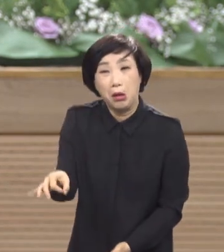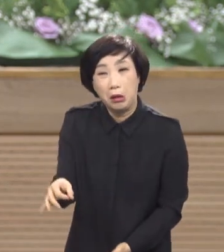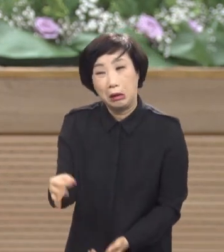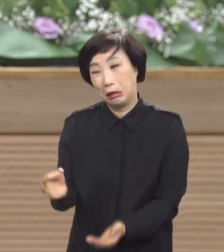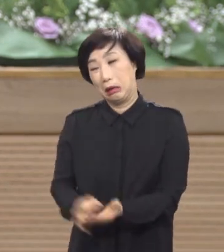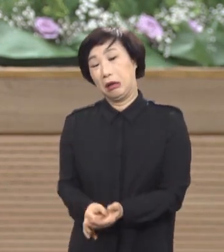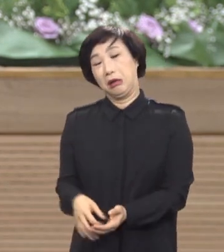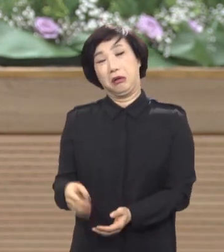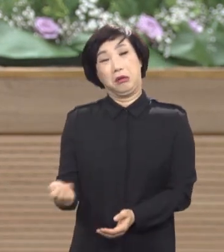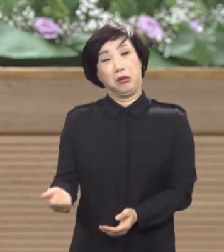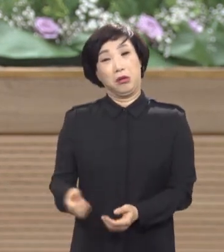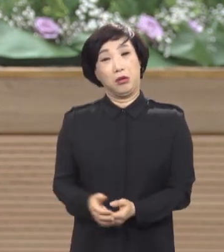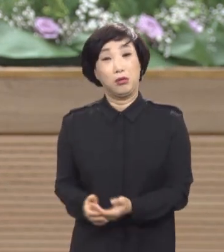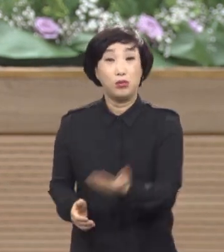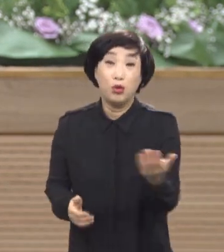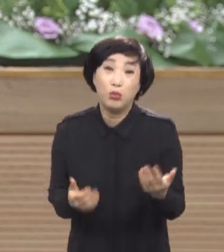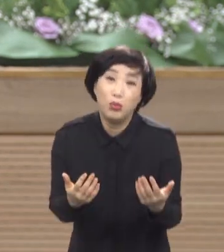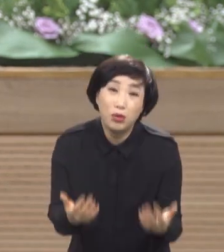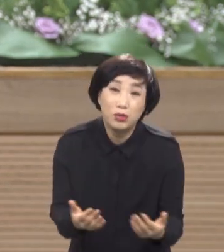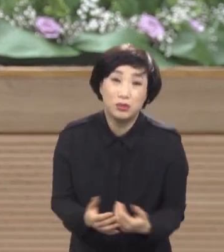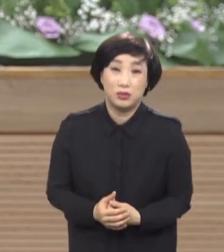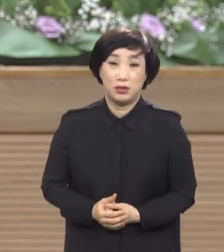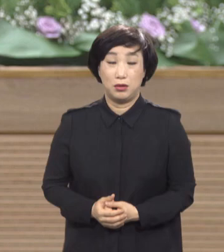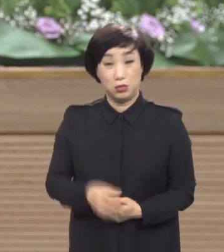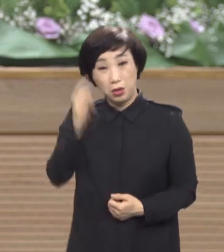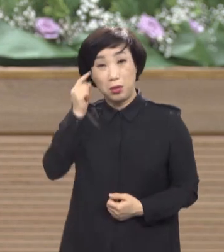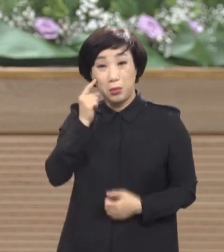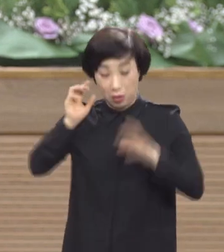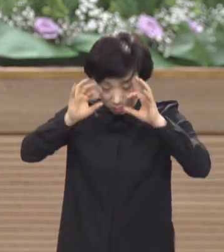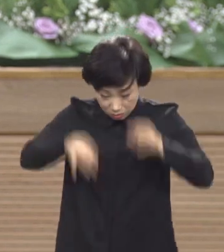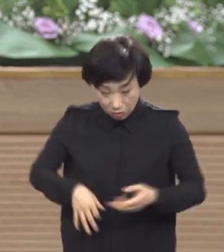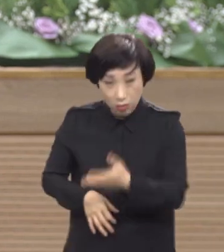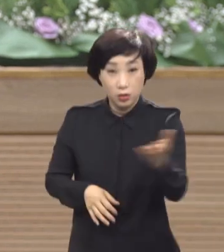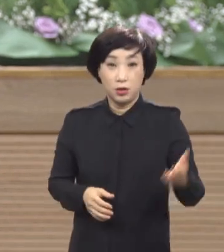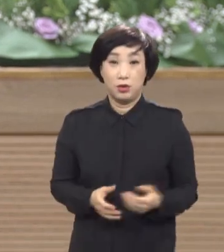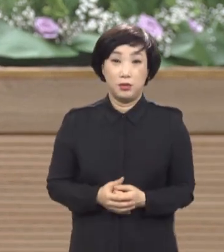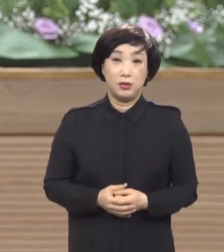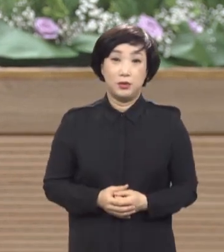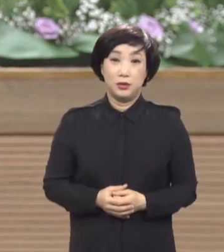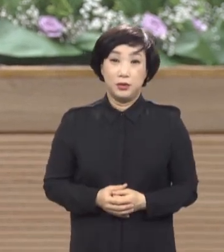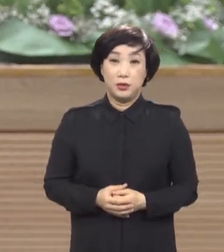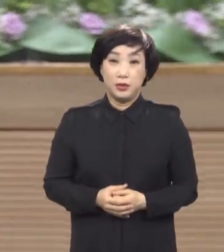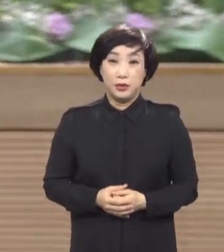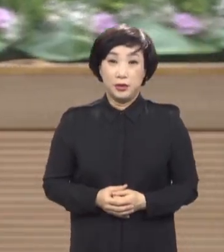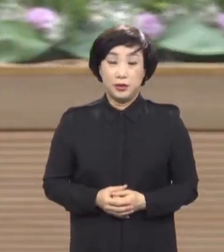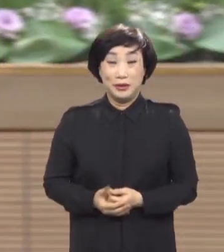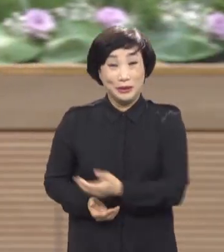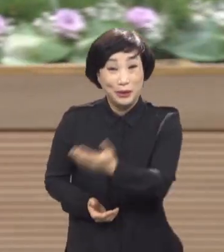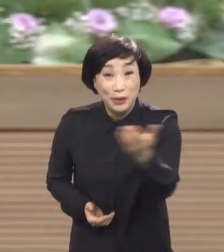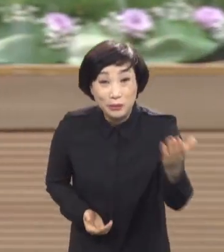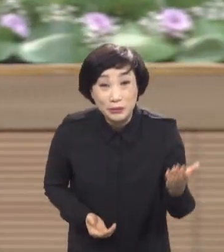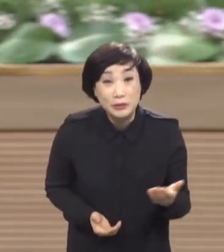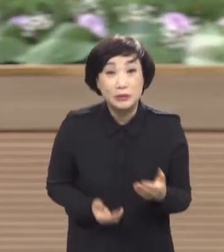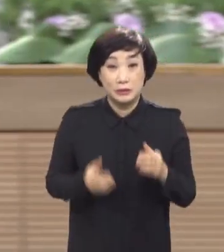싸구려처럼 그 주님의 목숨을 대했던가 판단 한번 해봐라 여러분